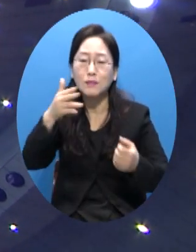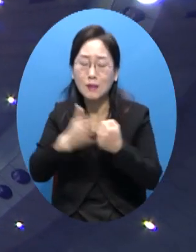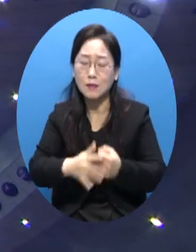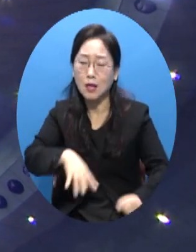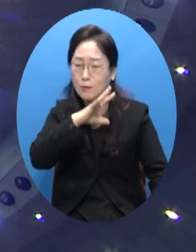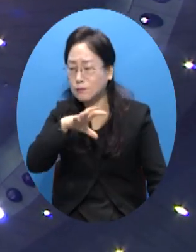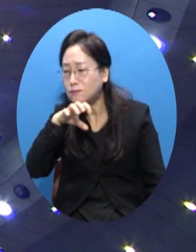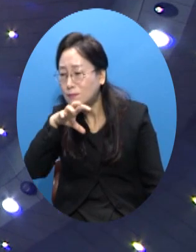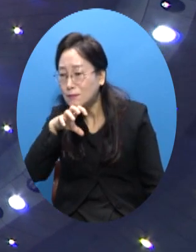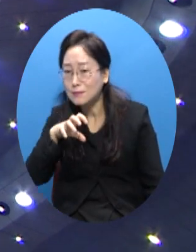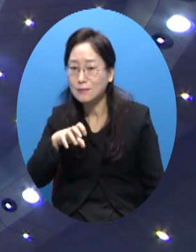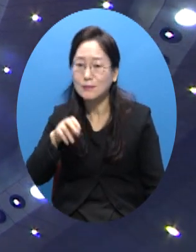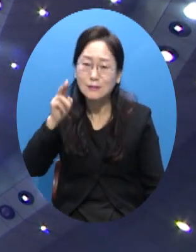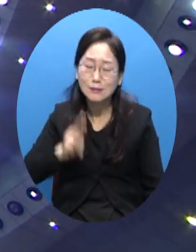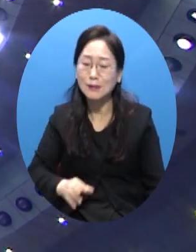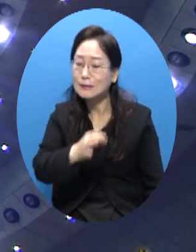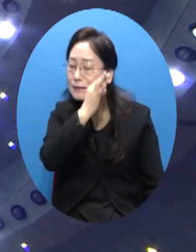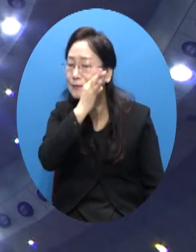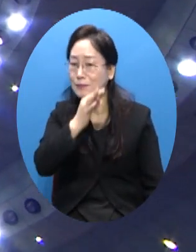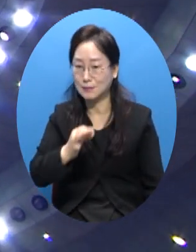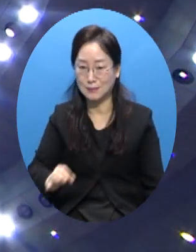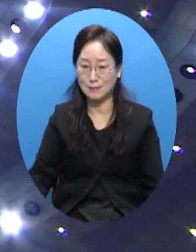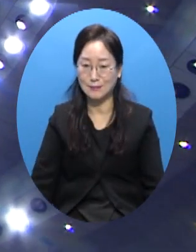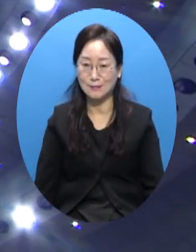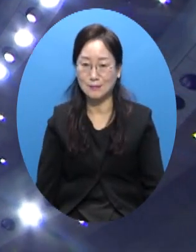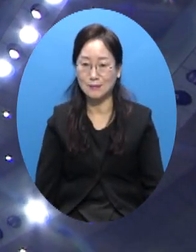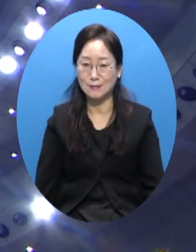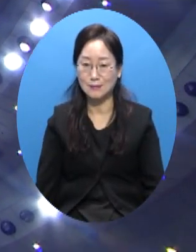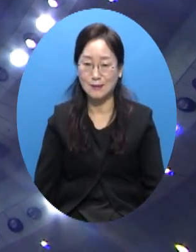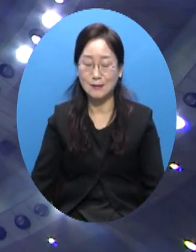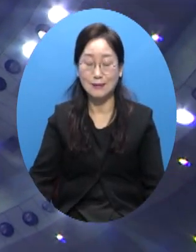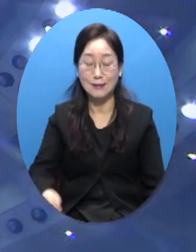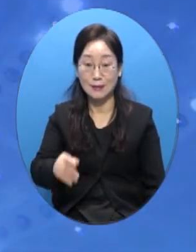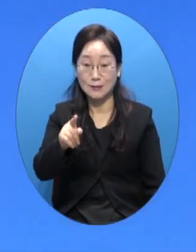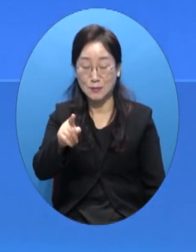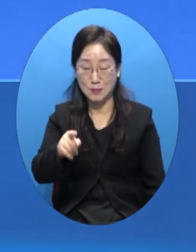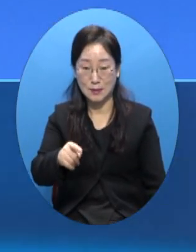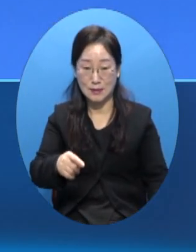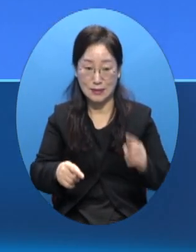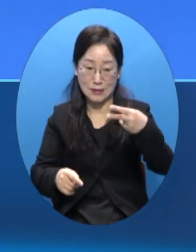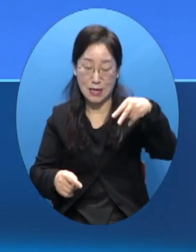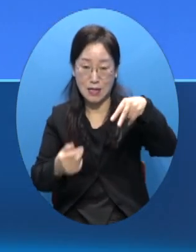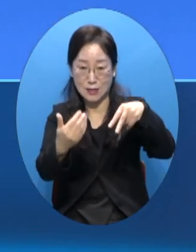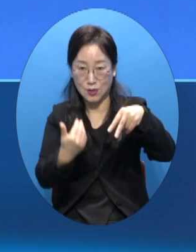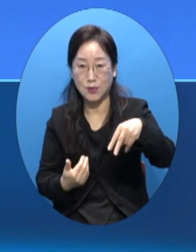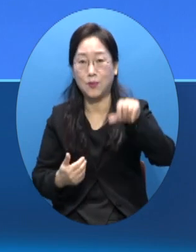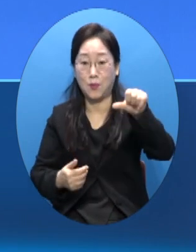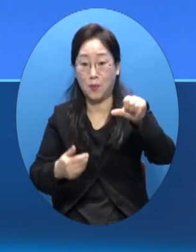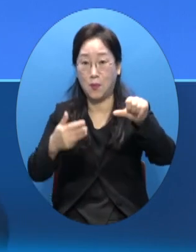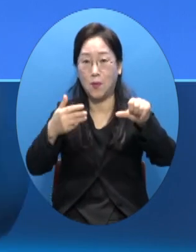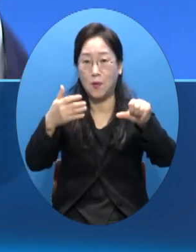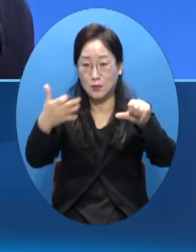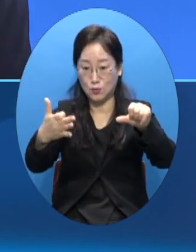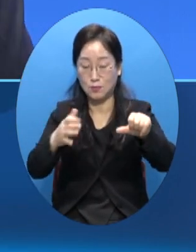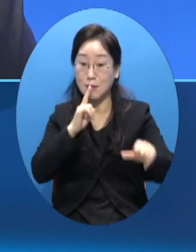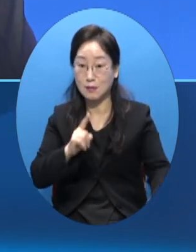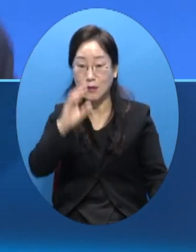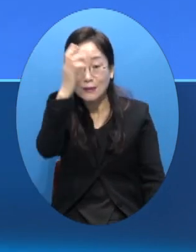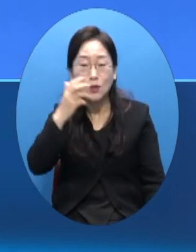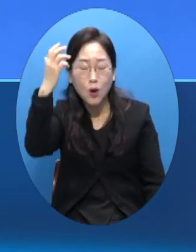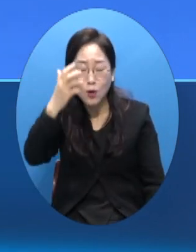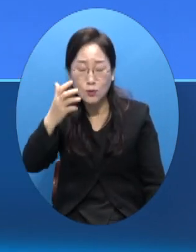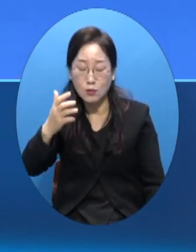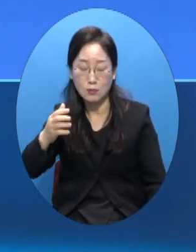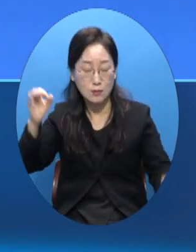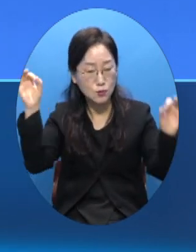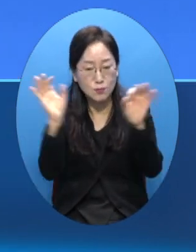일삼는 그런 부끄러운 삶을 살게 되는 것입니다 그래서 데살로니가 전서 5장 19절은 이같이 권면합니다 성령을